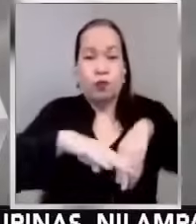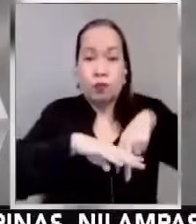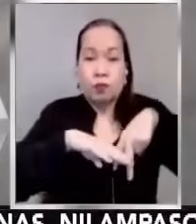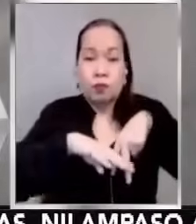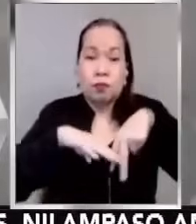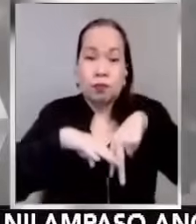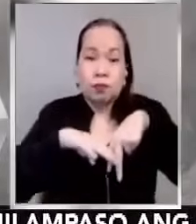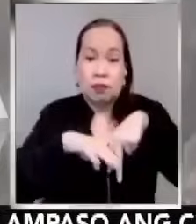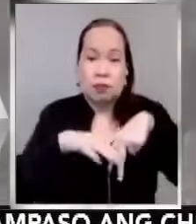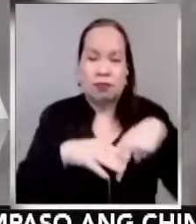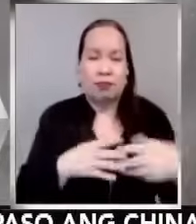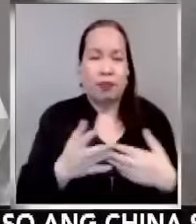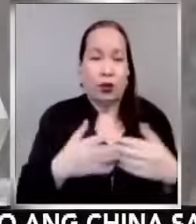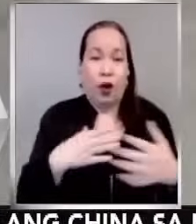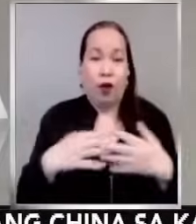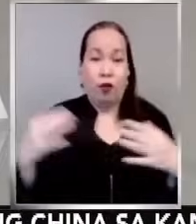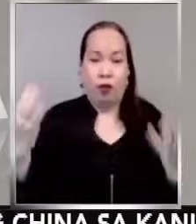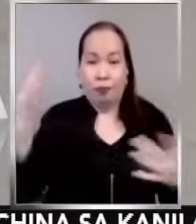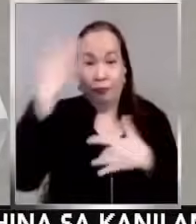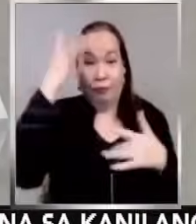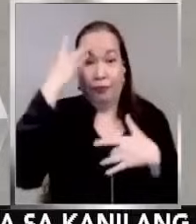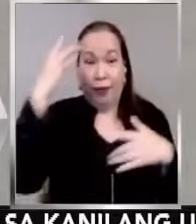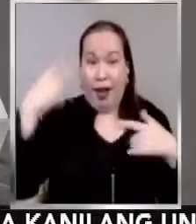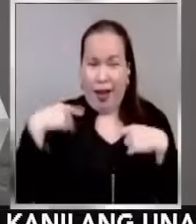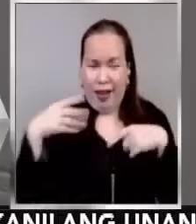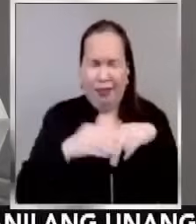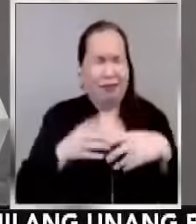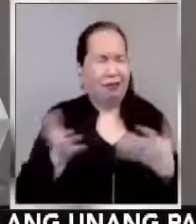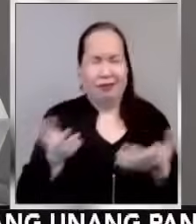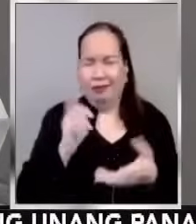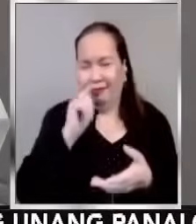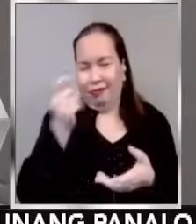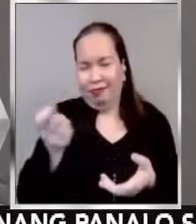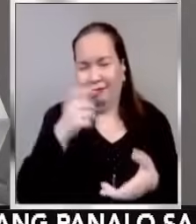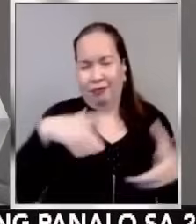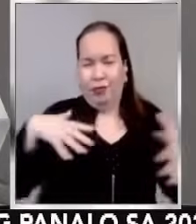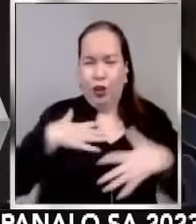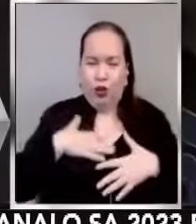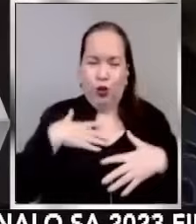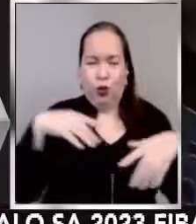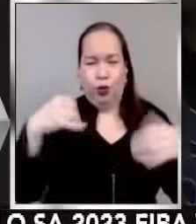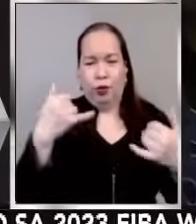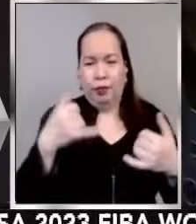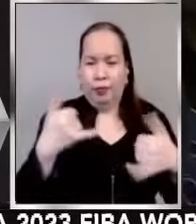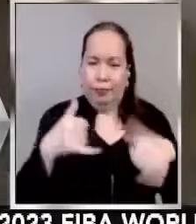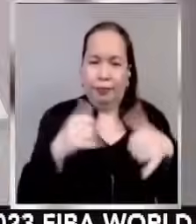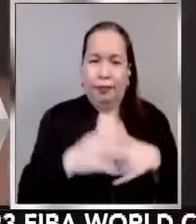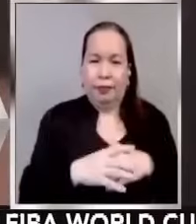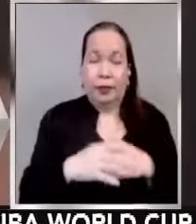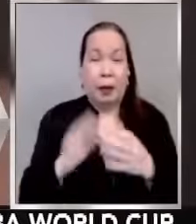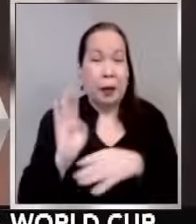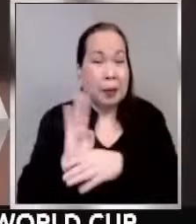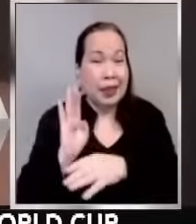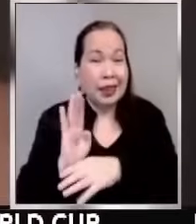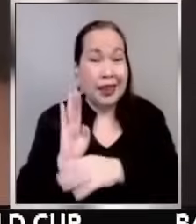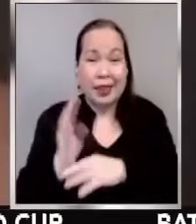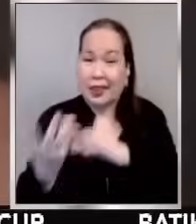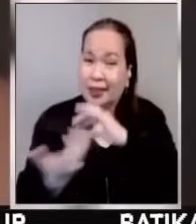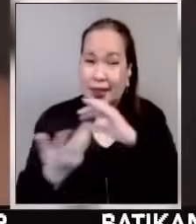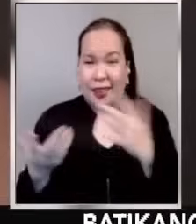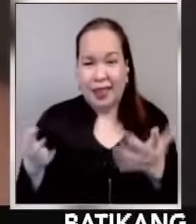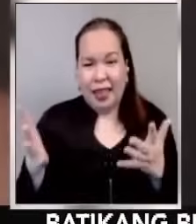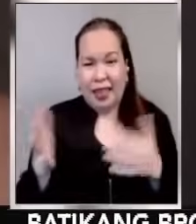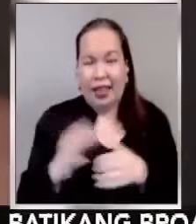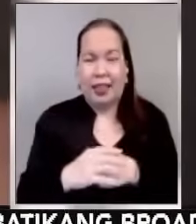alintana ang mga sakit na pwede nilang makuha sa maruming tubig. Ang ilang negosyo matumal dahil sa baha. Ang mga tao hindi